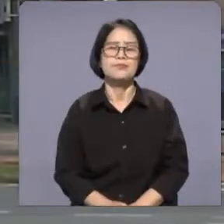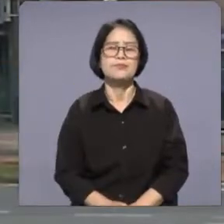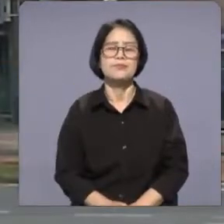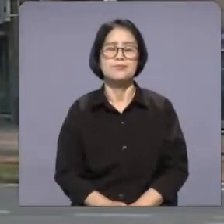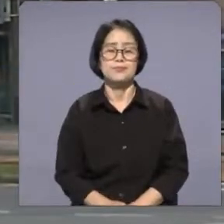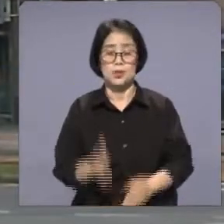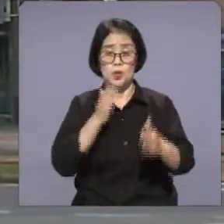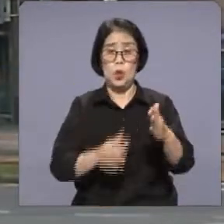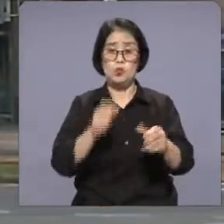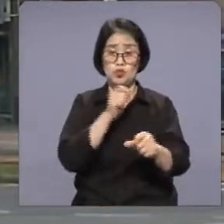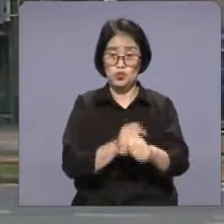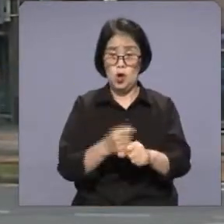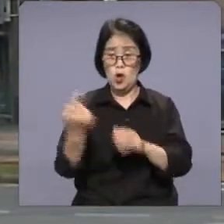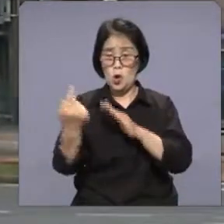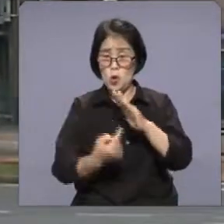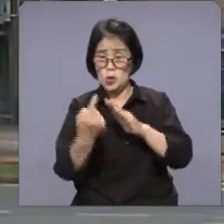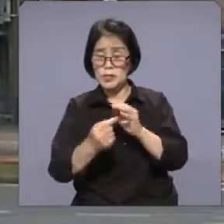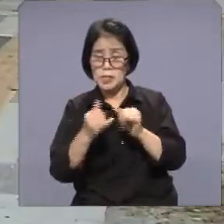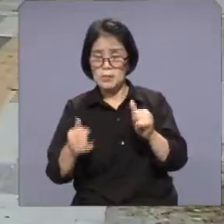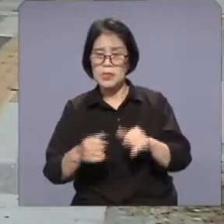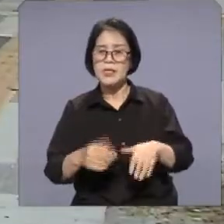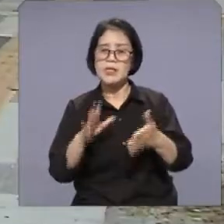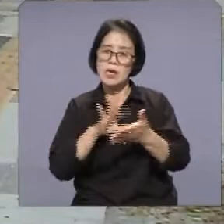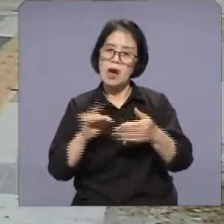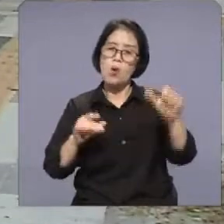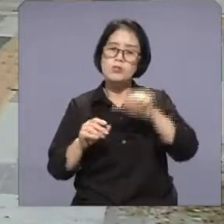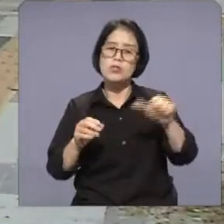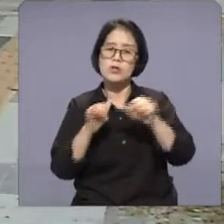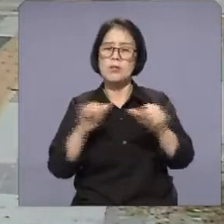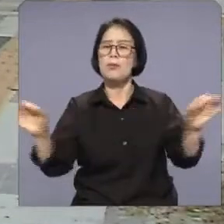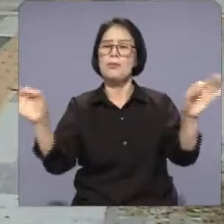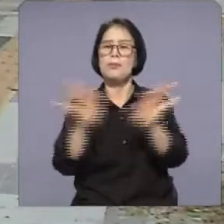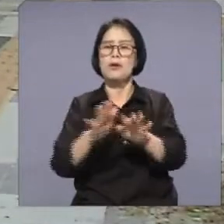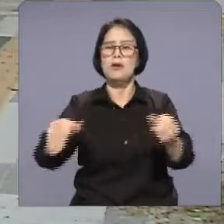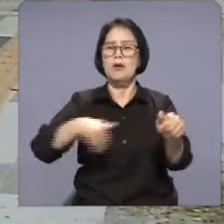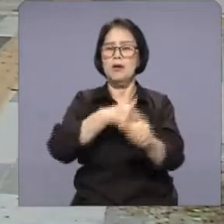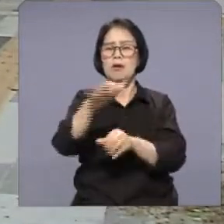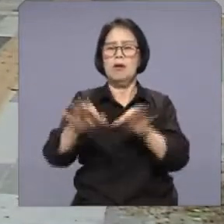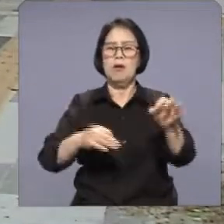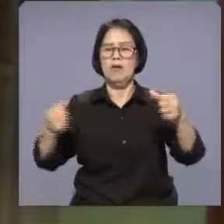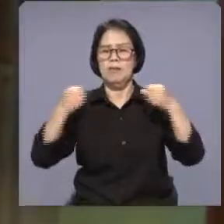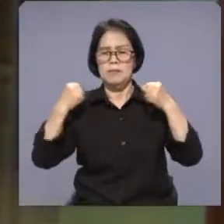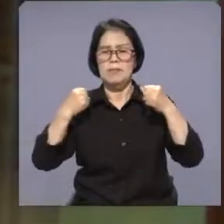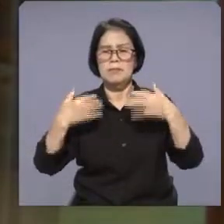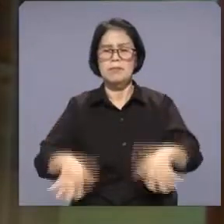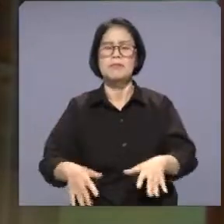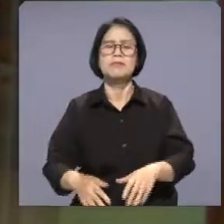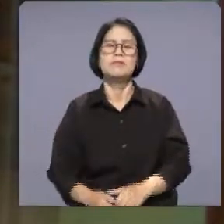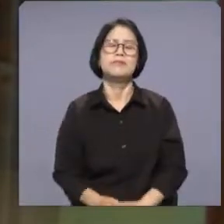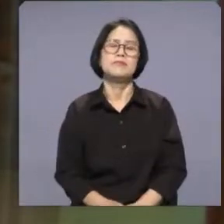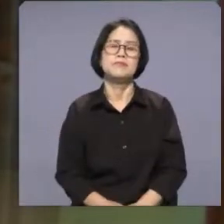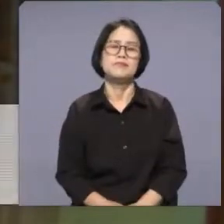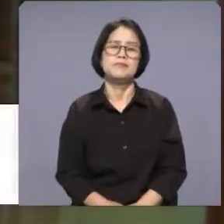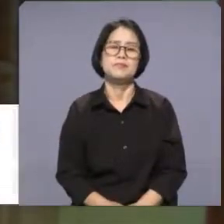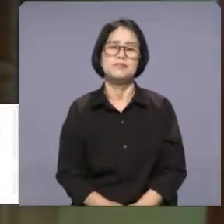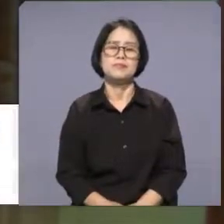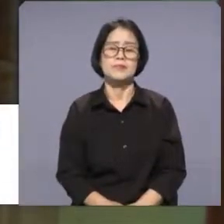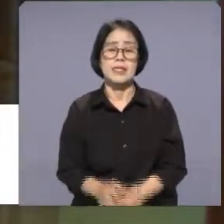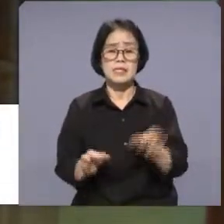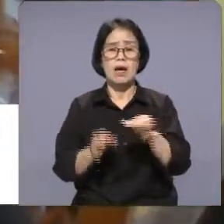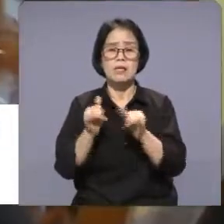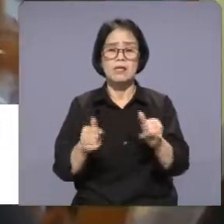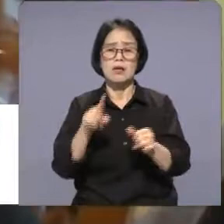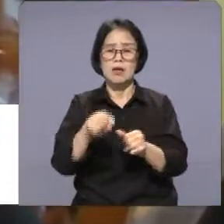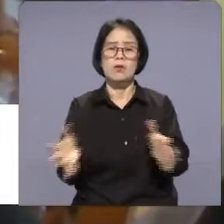공무원과 방문객 등 5천여명이 사라진 주변 상권은 활기를 이렇습니다 급기야 상인들이